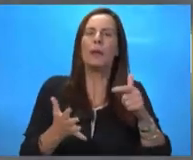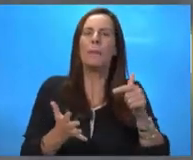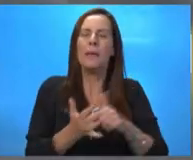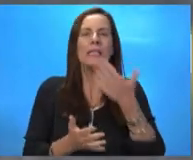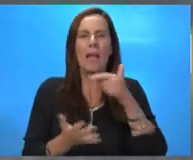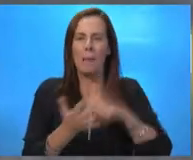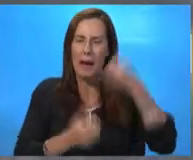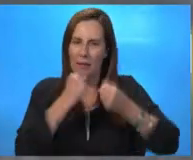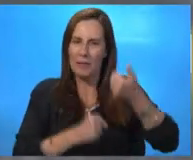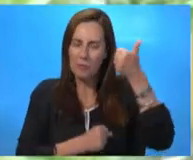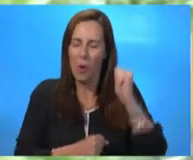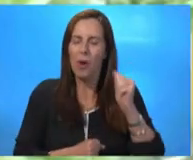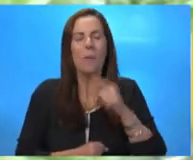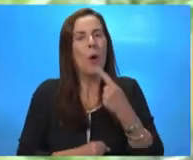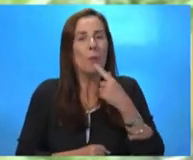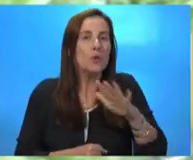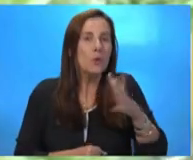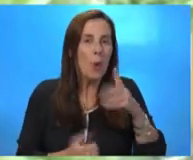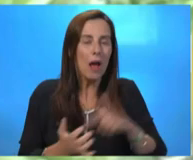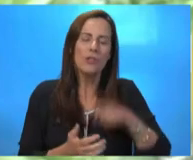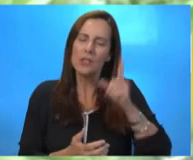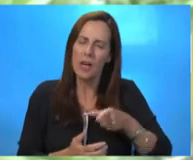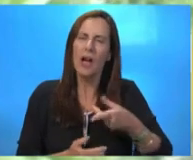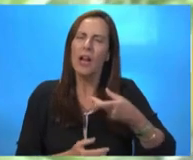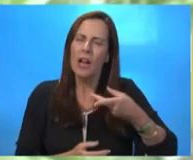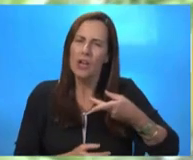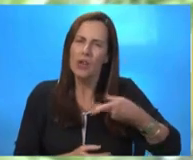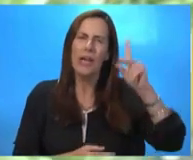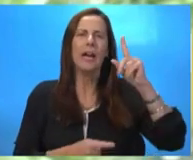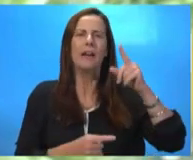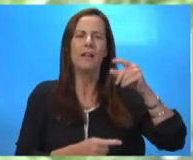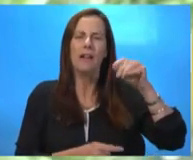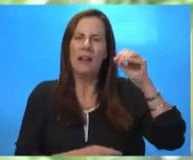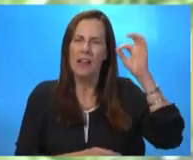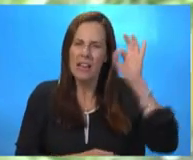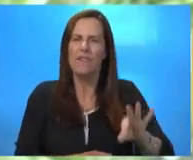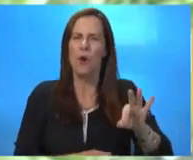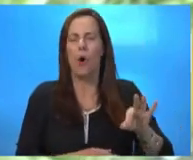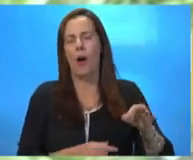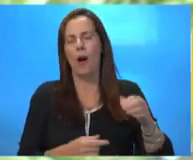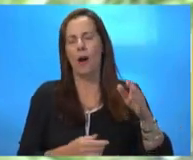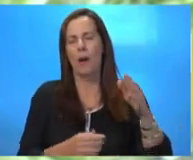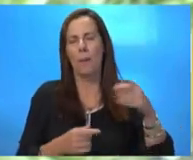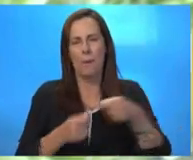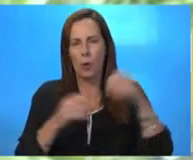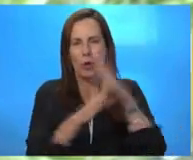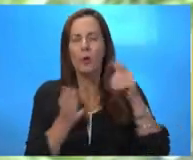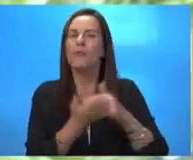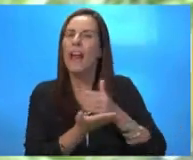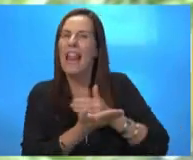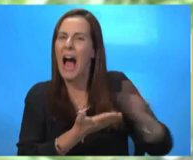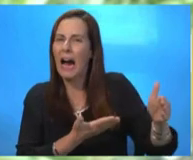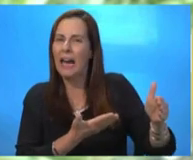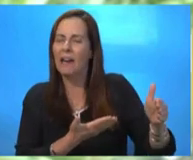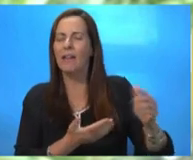ישראל מול החמאס. הם אומרים שיכול להיות שהיה צריך לפגוע יותר עמוק בארגוני הטרור כדי להרחיק את ההסלמה